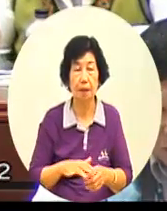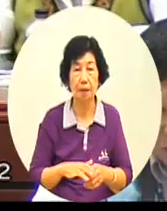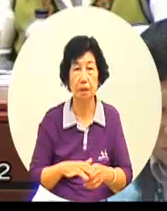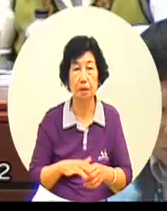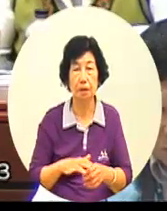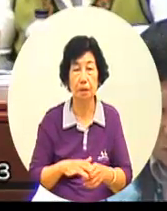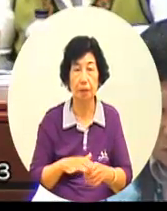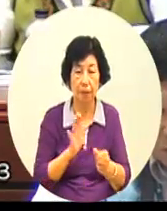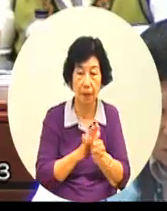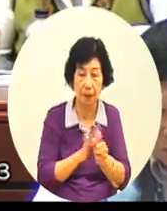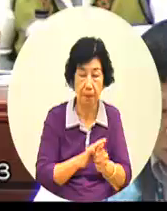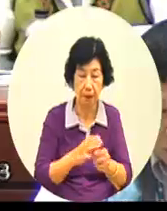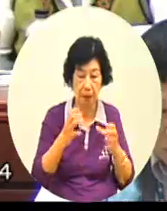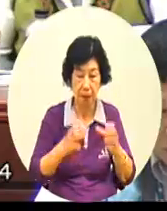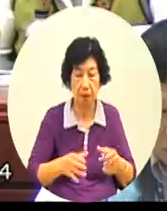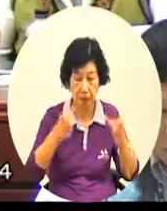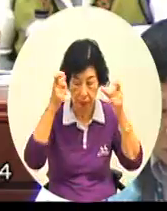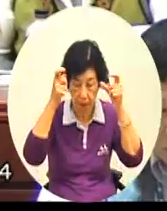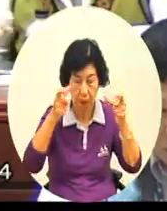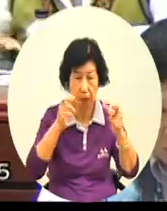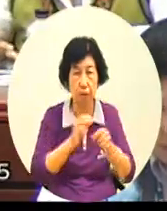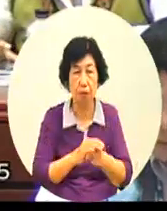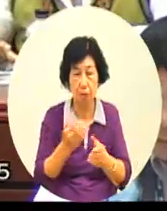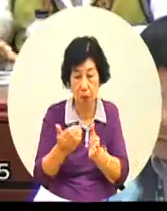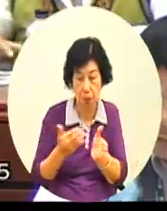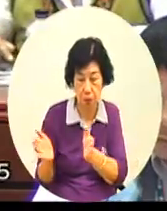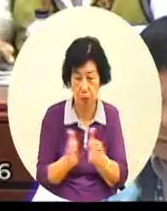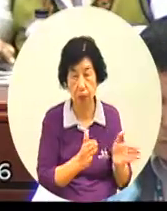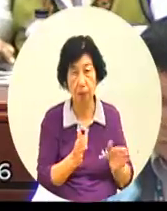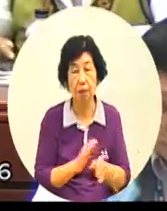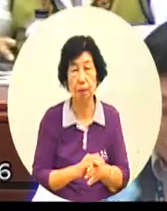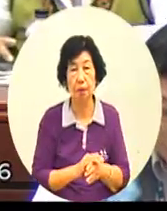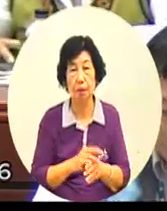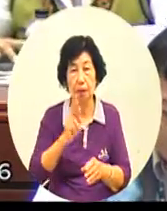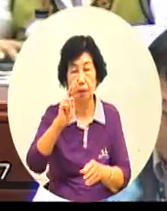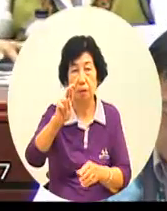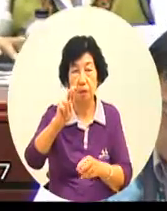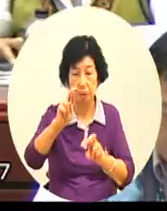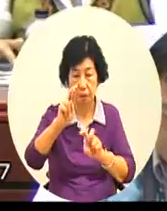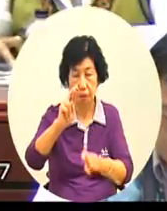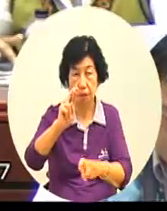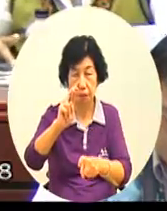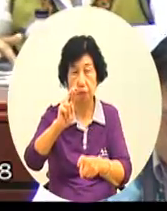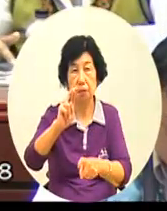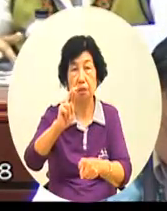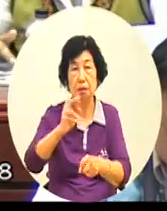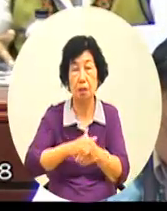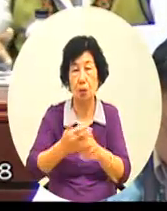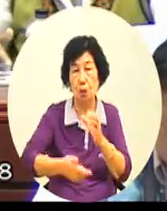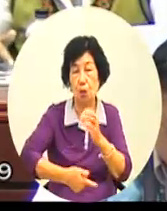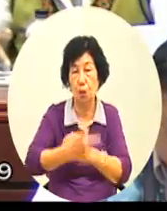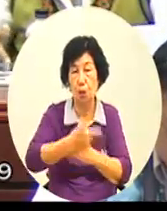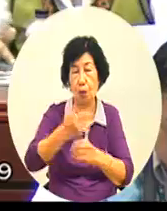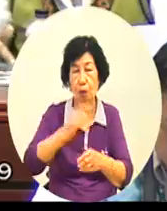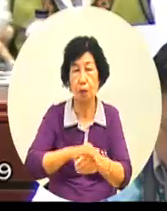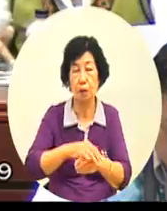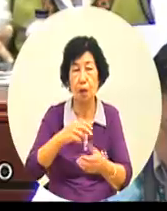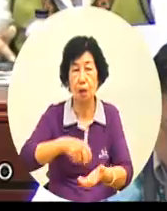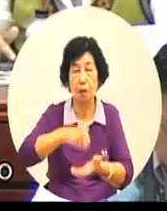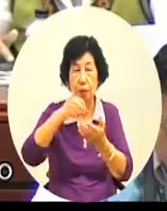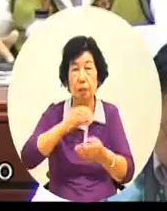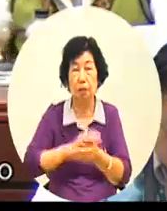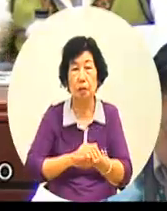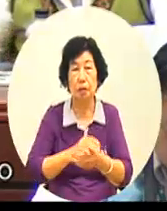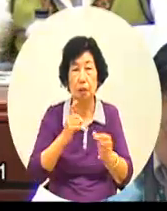相关的资料的预备。那我们也会在12月10号以前赶快提送到中央圆明会再一次办理